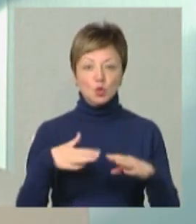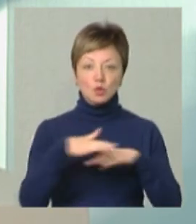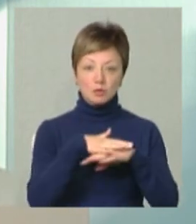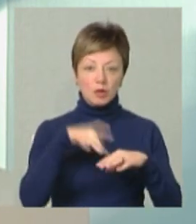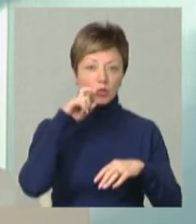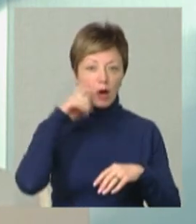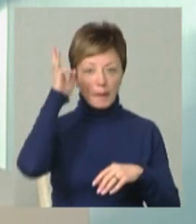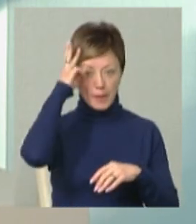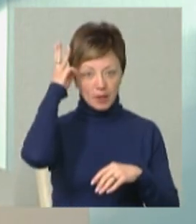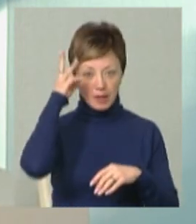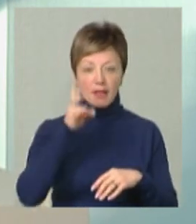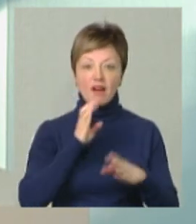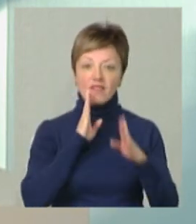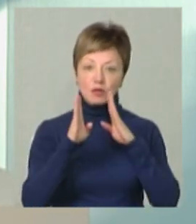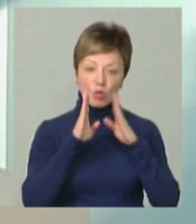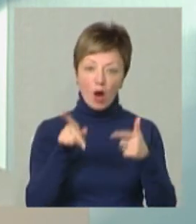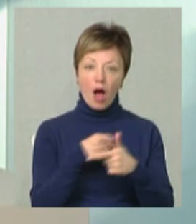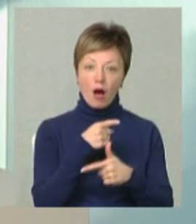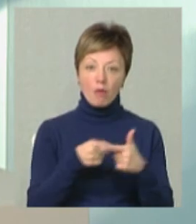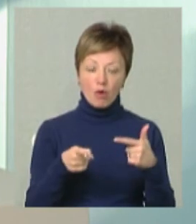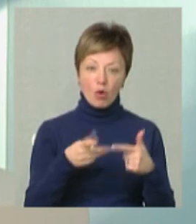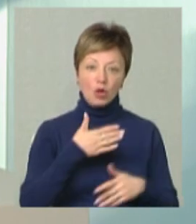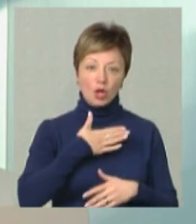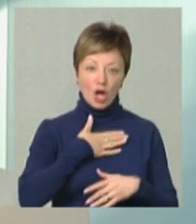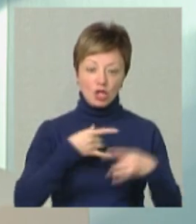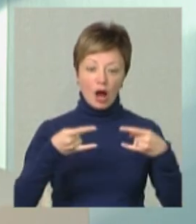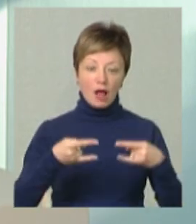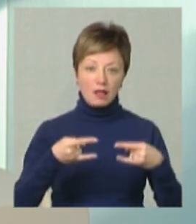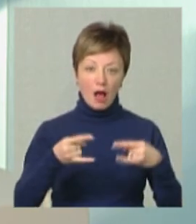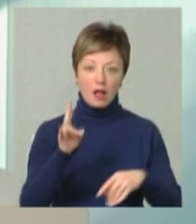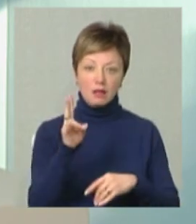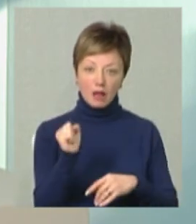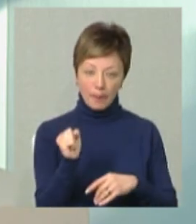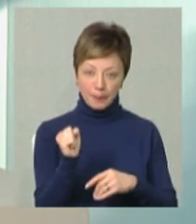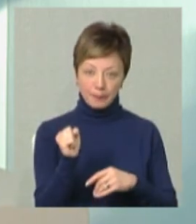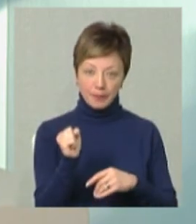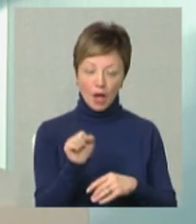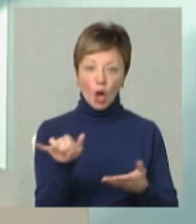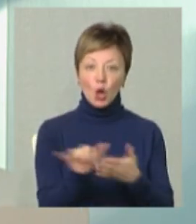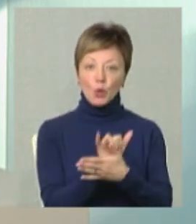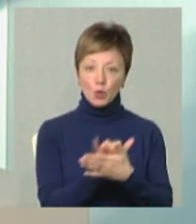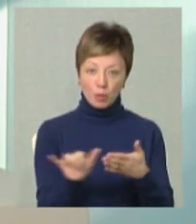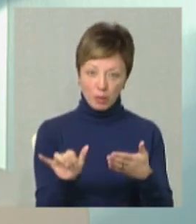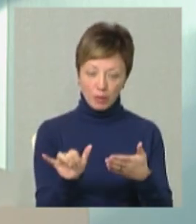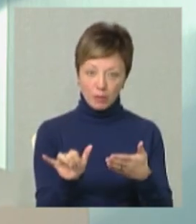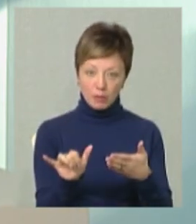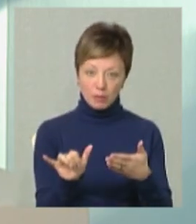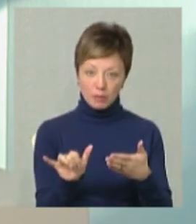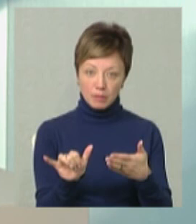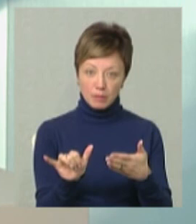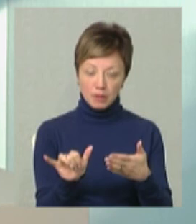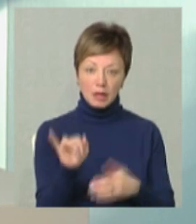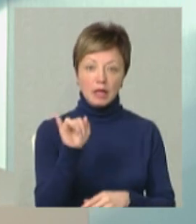«Суспільне.ua Поділля» на Фейсбук або наш канал на Ютубі.